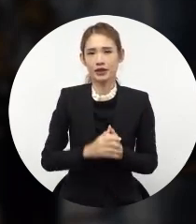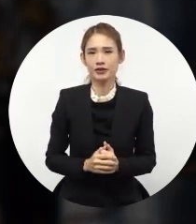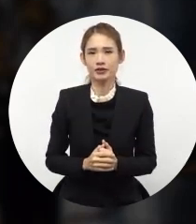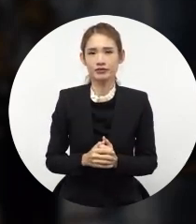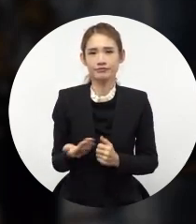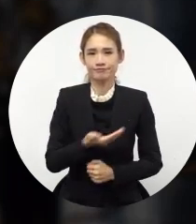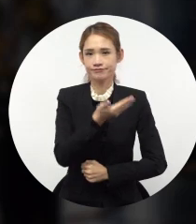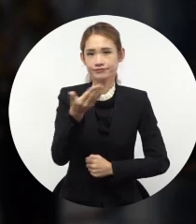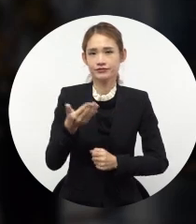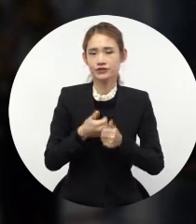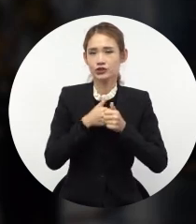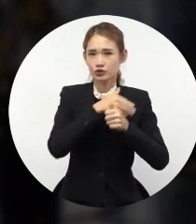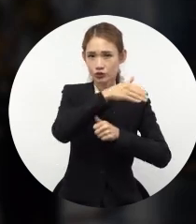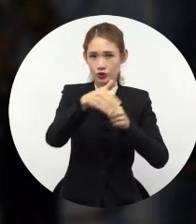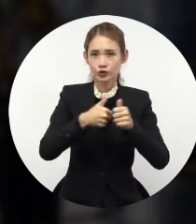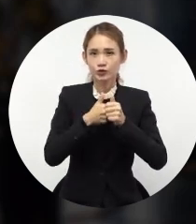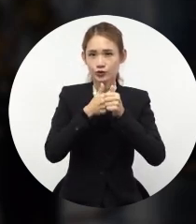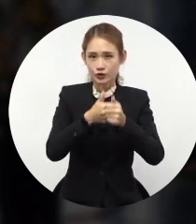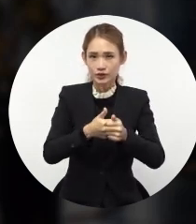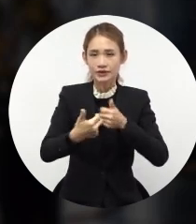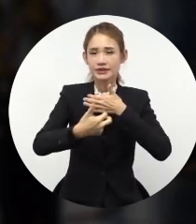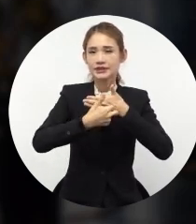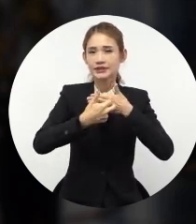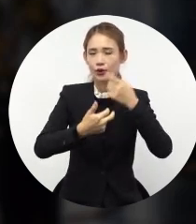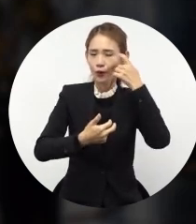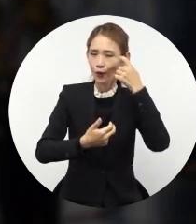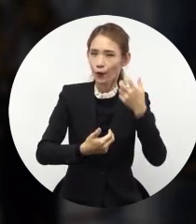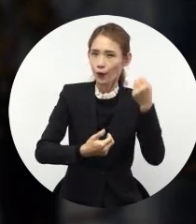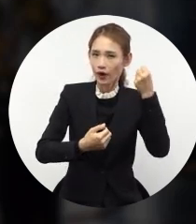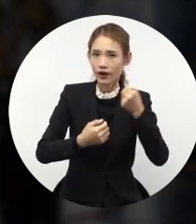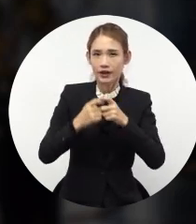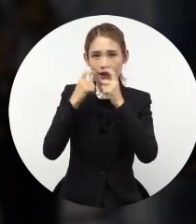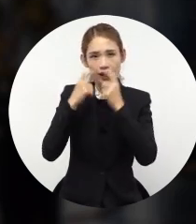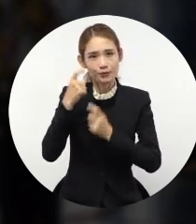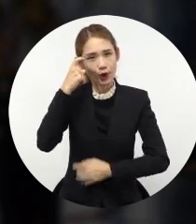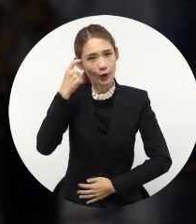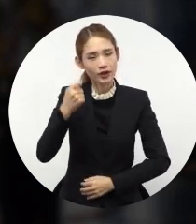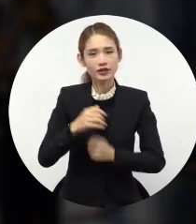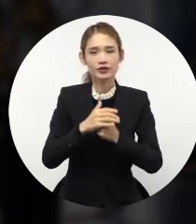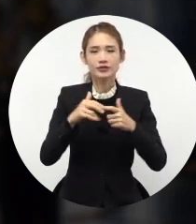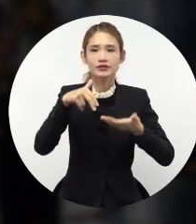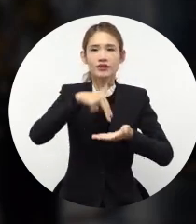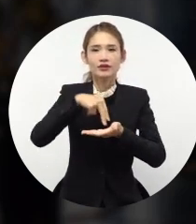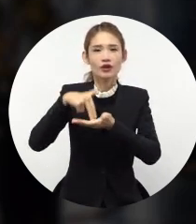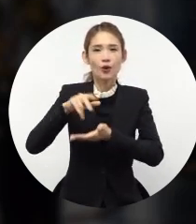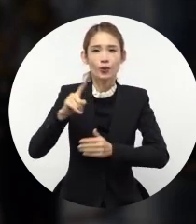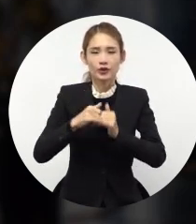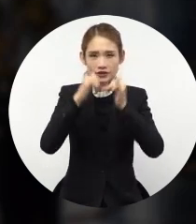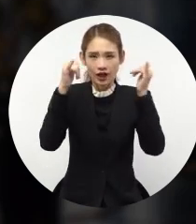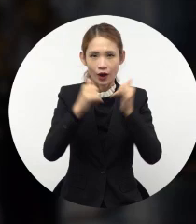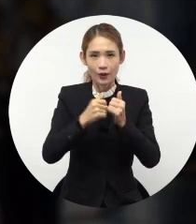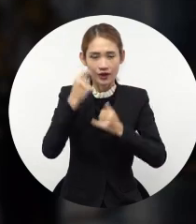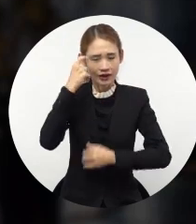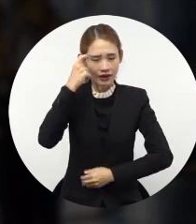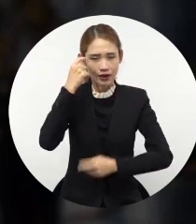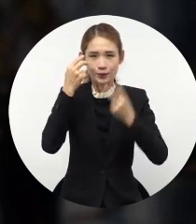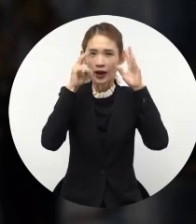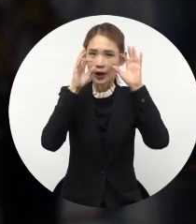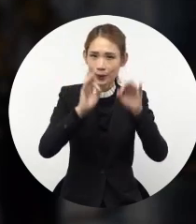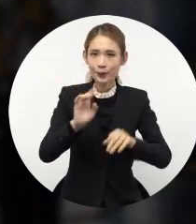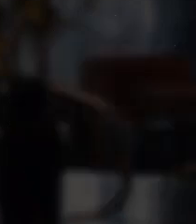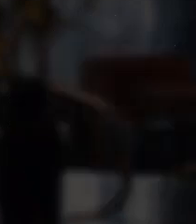여러분은 이러한 추세에 있는데요. 의료적 개념, 개별적 개념으로 장애를 바라보셨나요? 사회적 개념으로 장애를